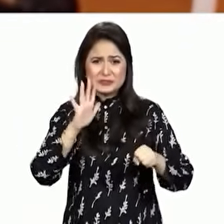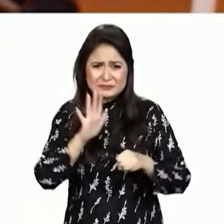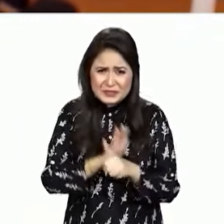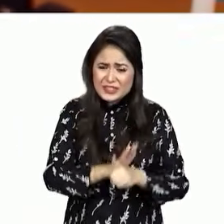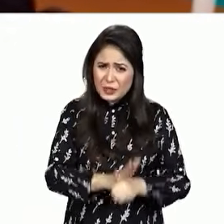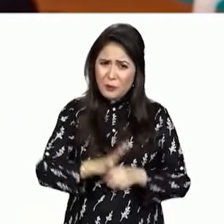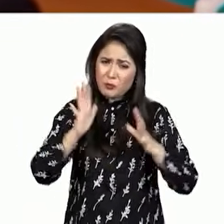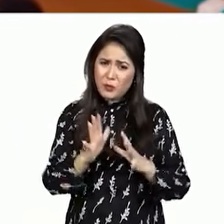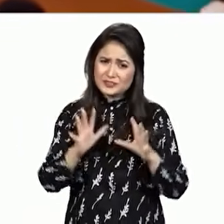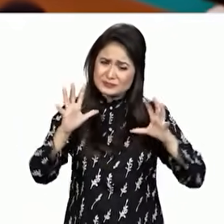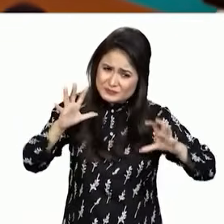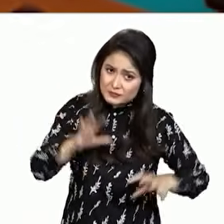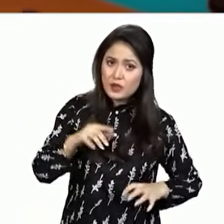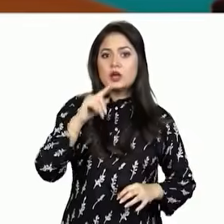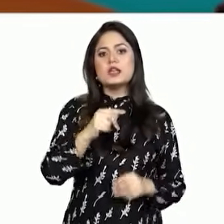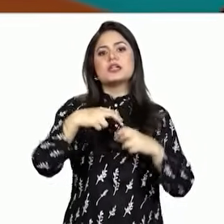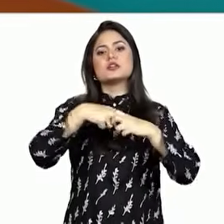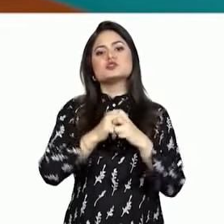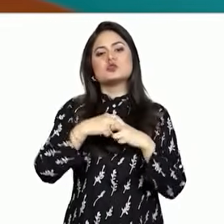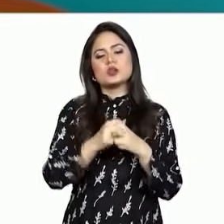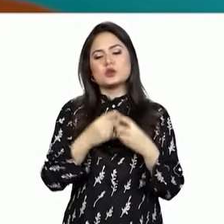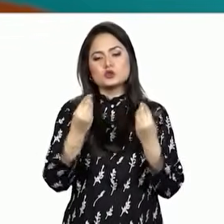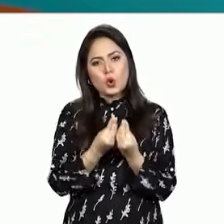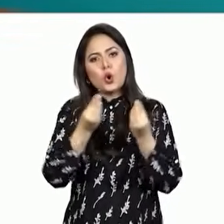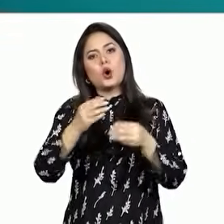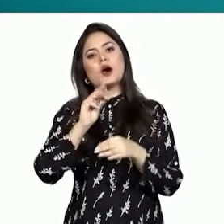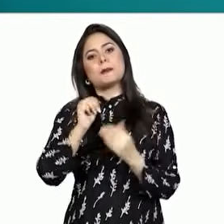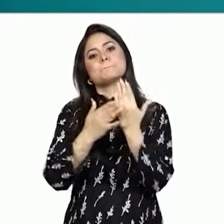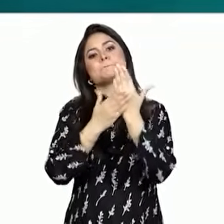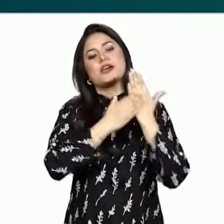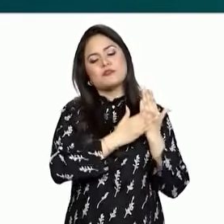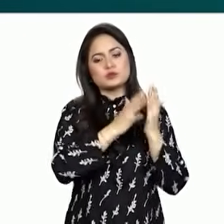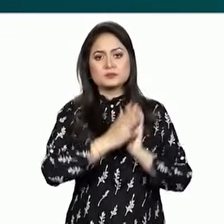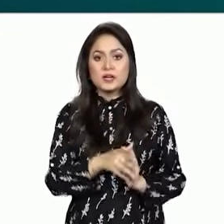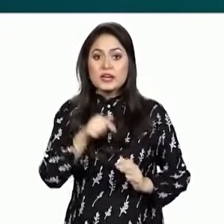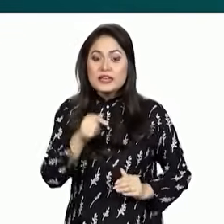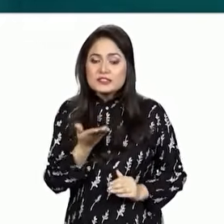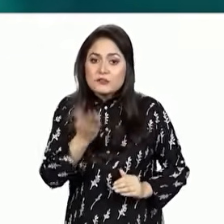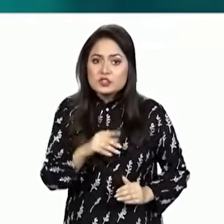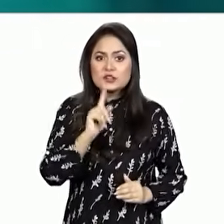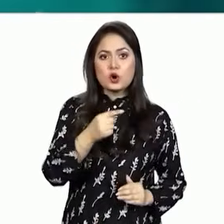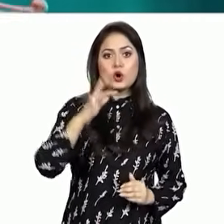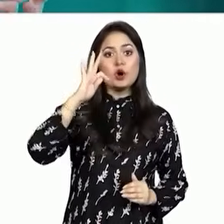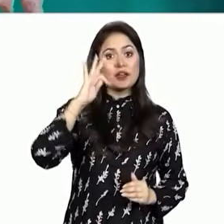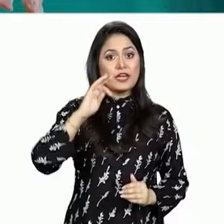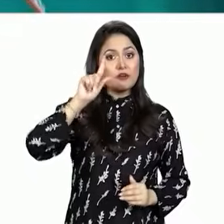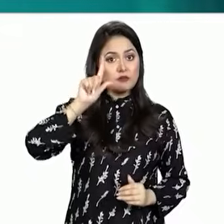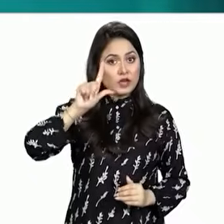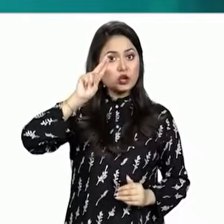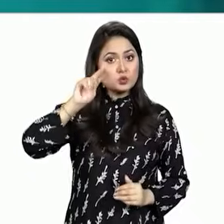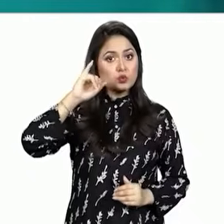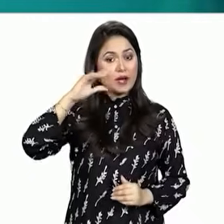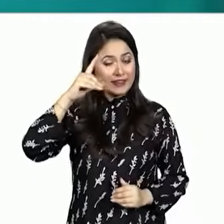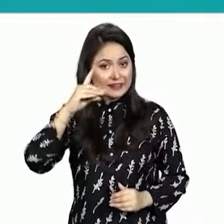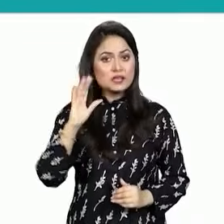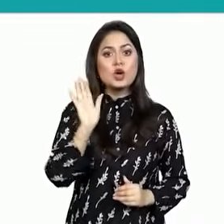مادہ اپنی اہیت تبدیل کر کے جوڑوں کے ڈھانچے کو اضافی تحفظ فراہم کرتا ہے۔ اس کے علاوہ سائنوویل فلوئڈ جوڑوں کو اہم غذائی